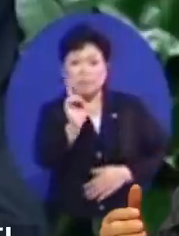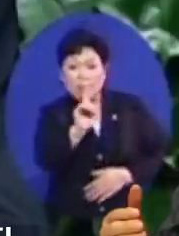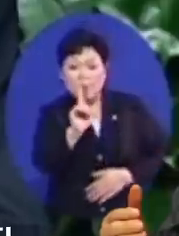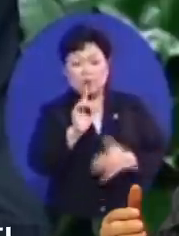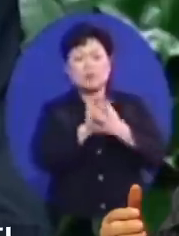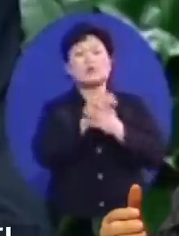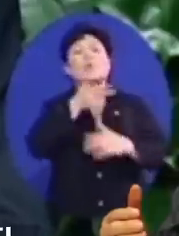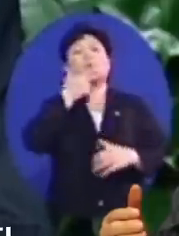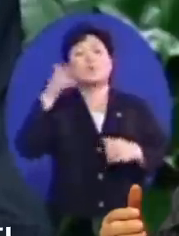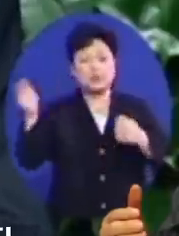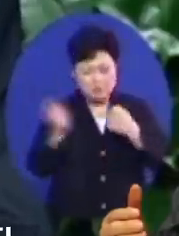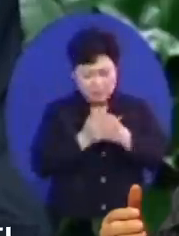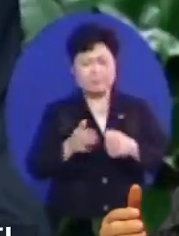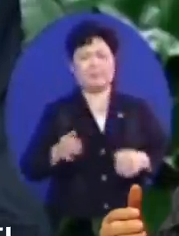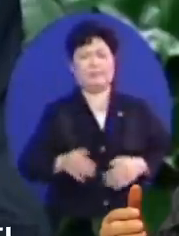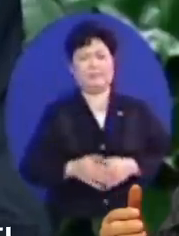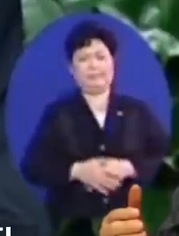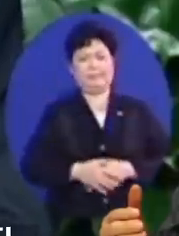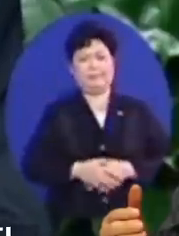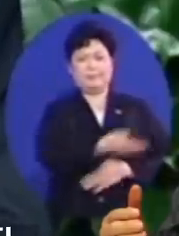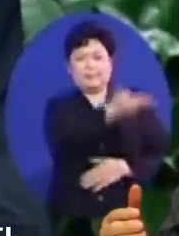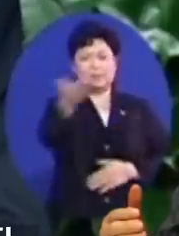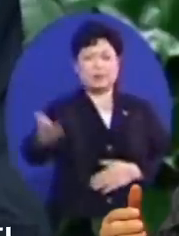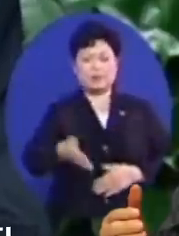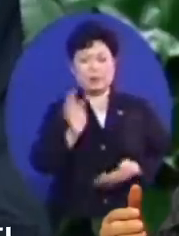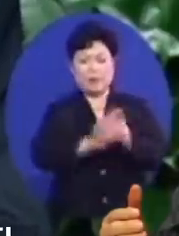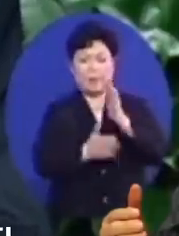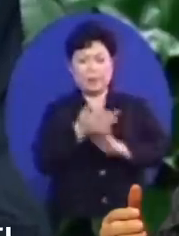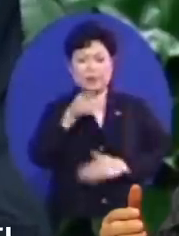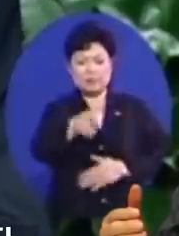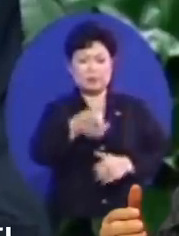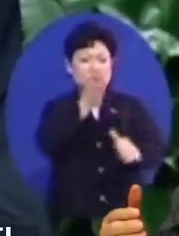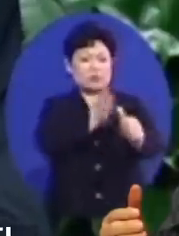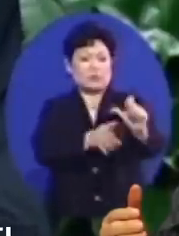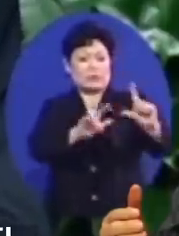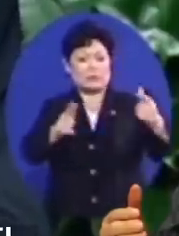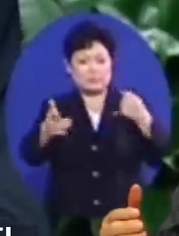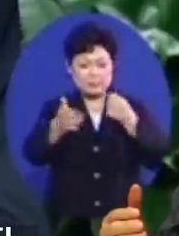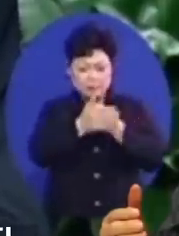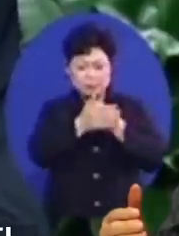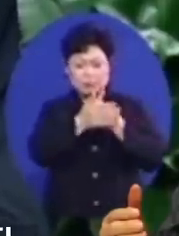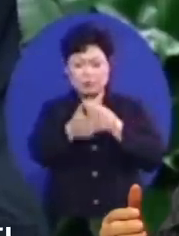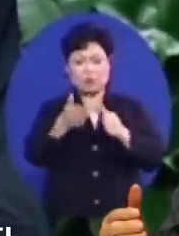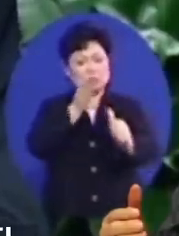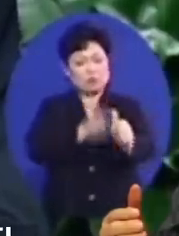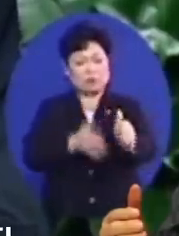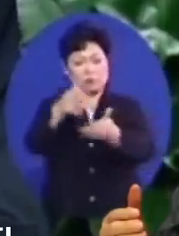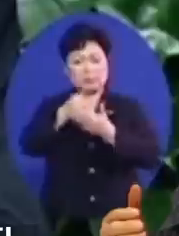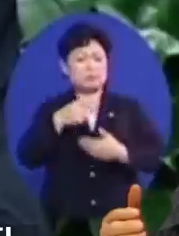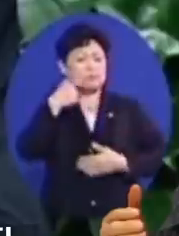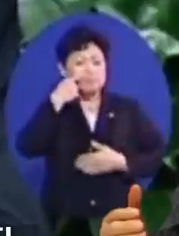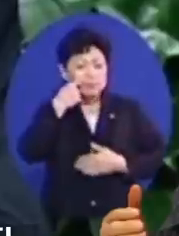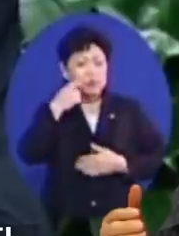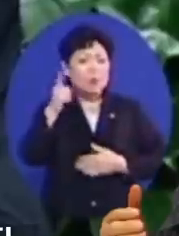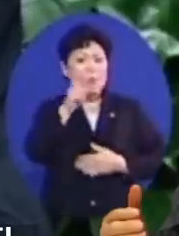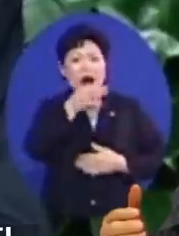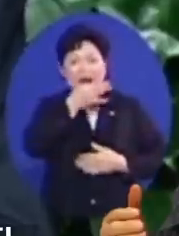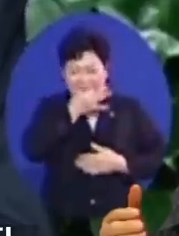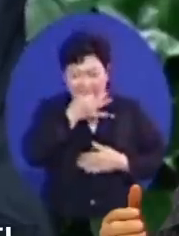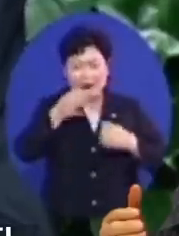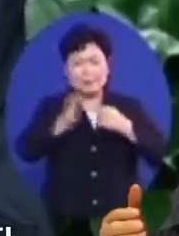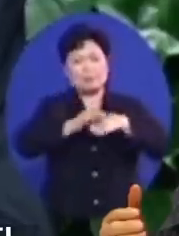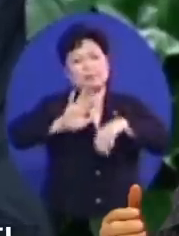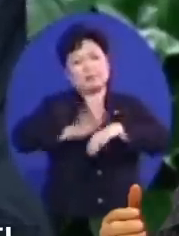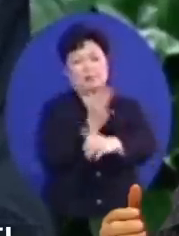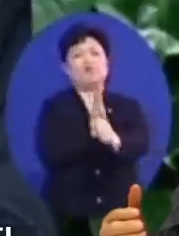않기 때문에 응답 못 받습니다. 너희가 없는 것은 구하지 아니하며 구하여도 받지 못하면 정욕으로 쓰려고 잘못 구함이라